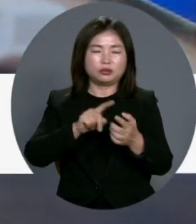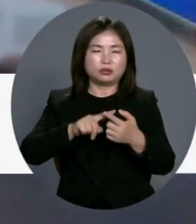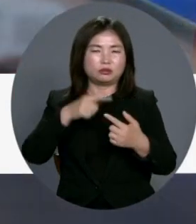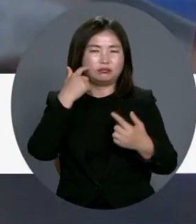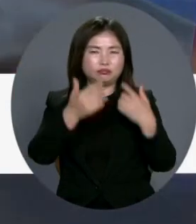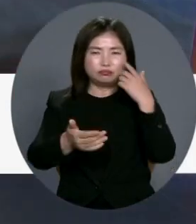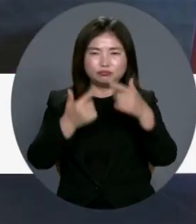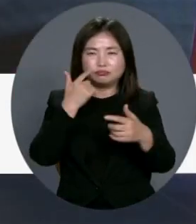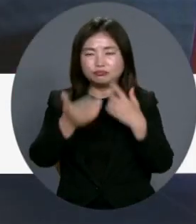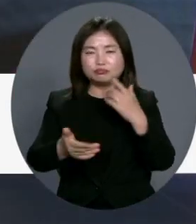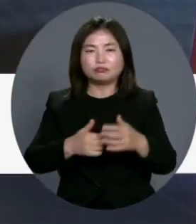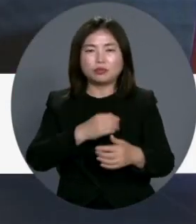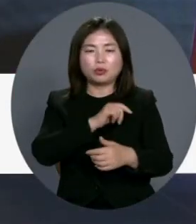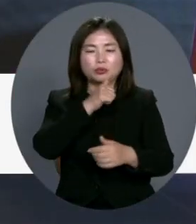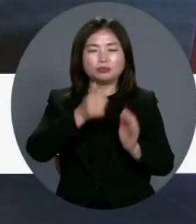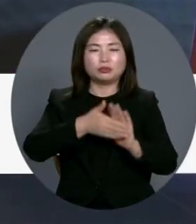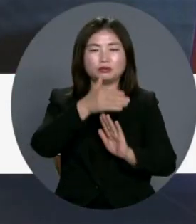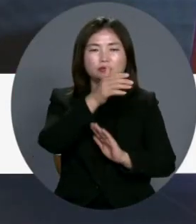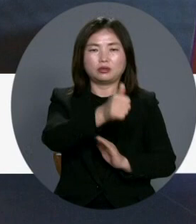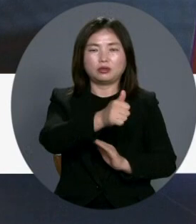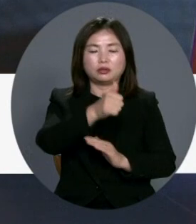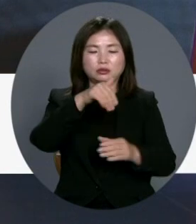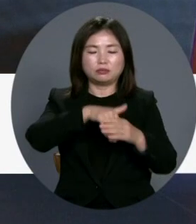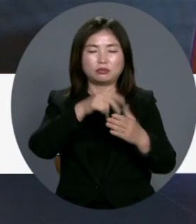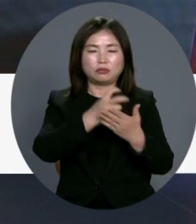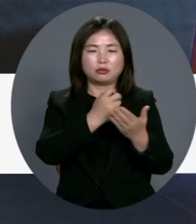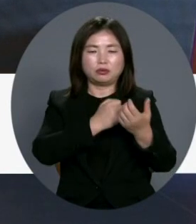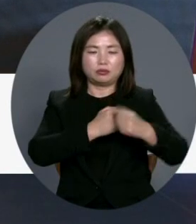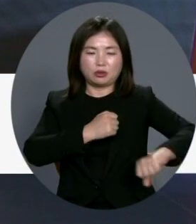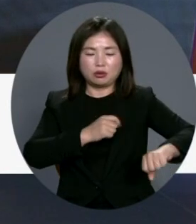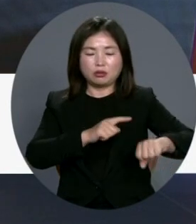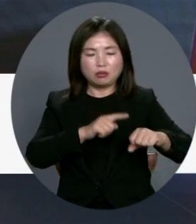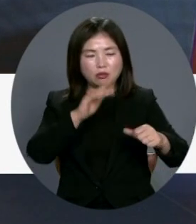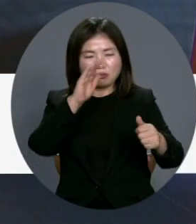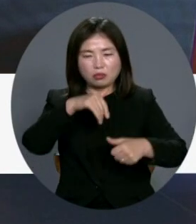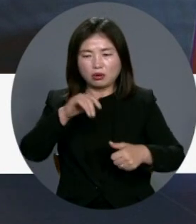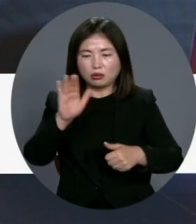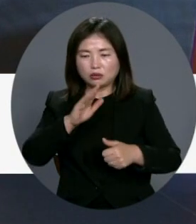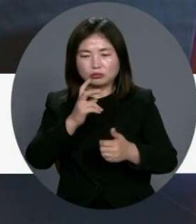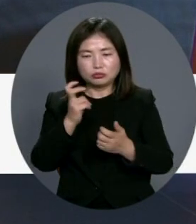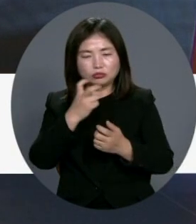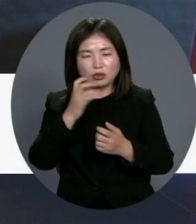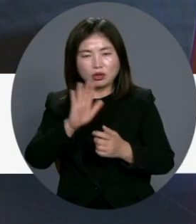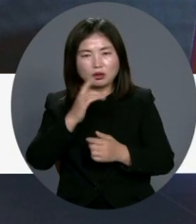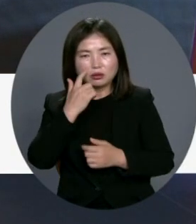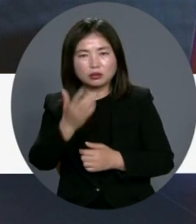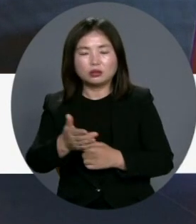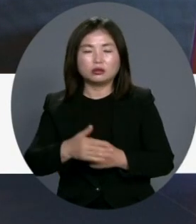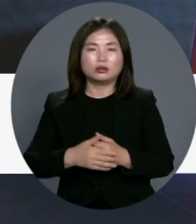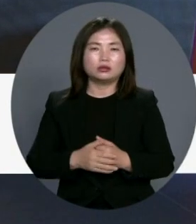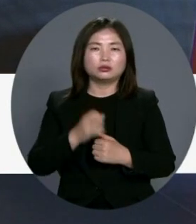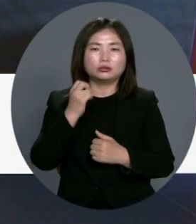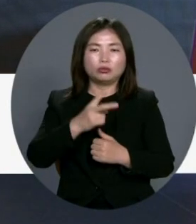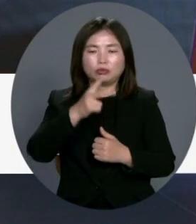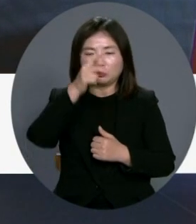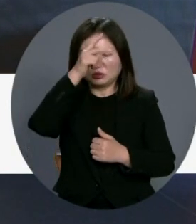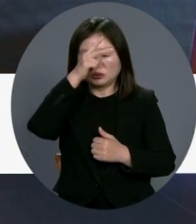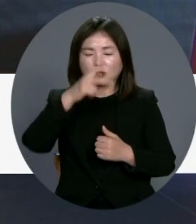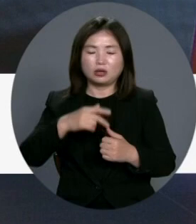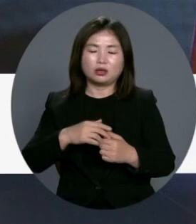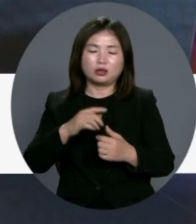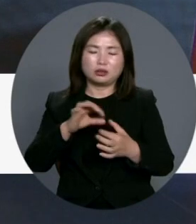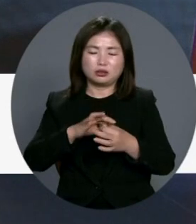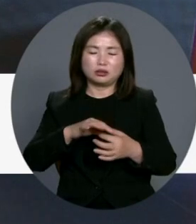쏟아졌습니다 홍준표 대구시장의 선거법 위반 의역 수사가 왜 늦어지는지 따져 물었고 이단 경찰 비유에 대한